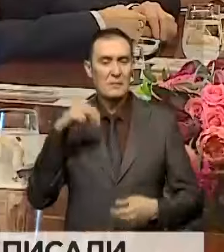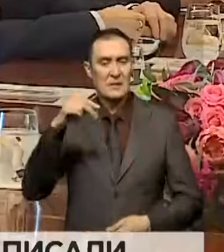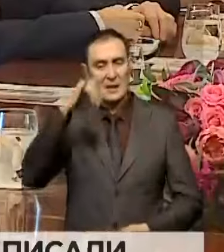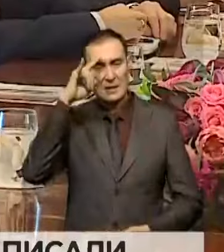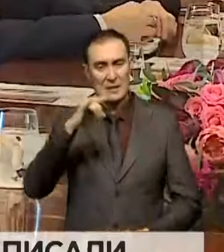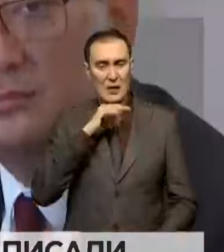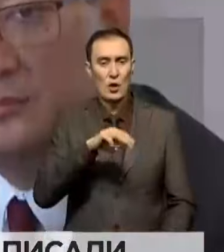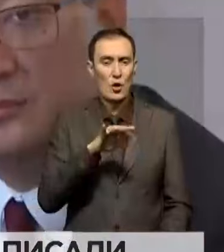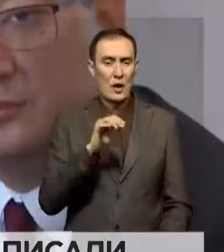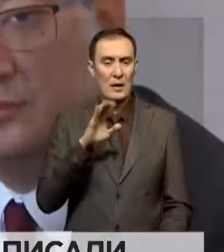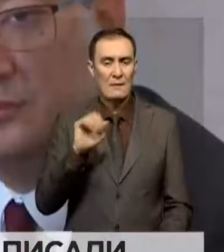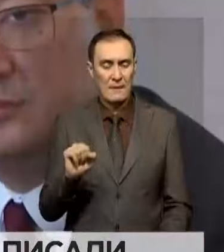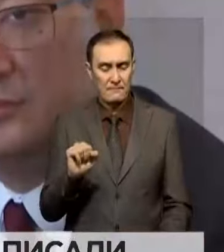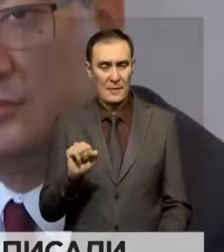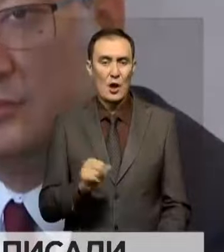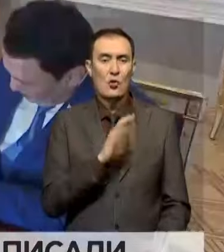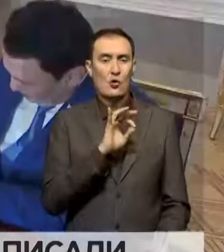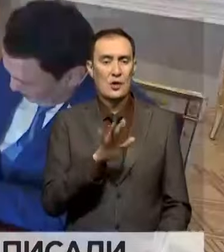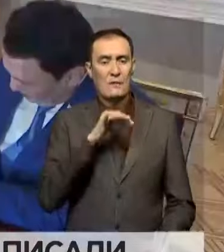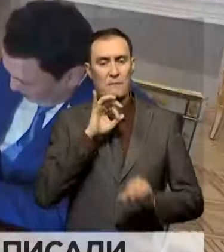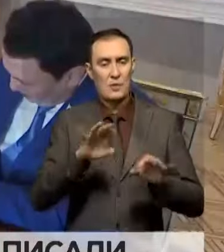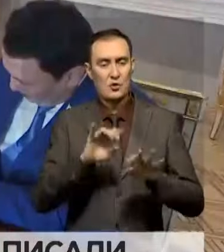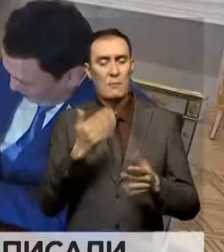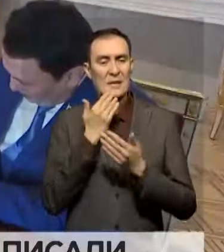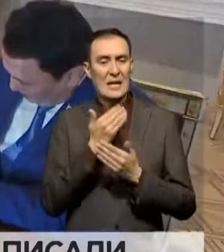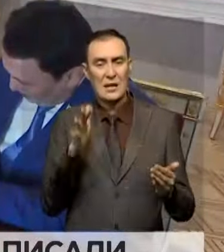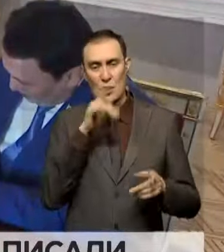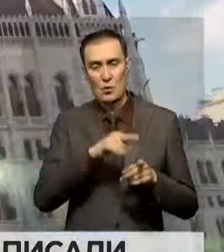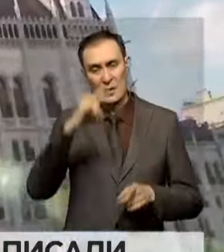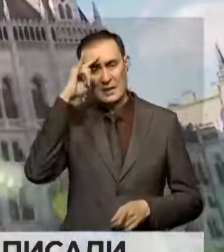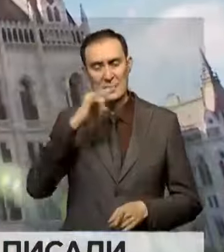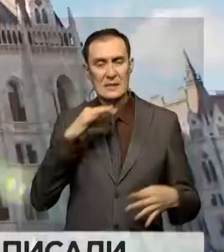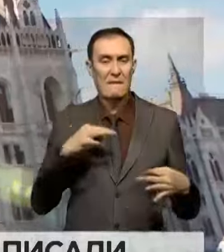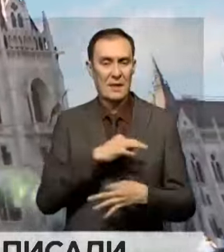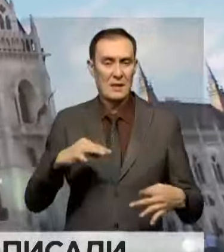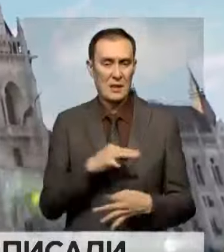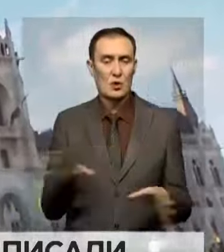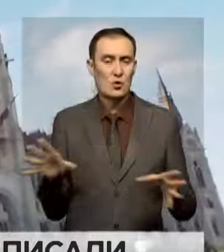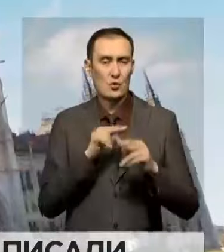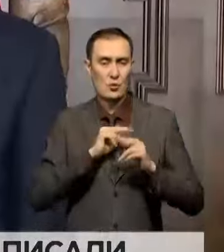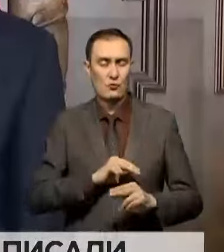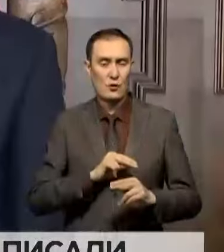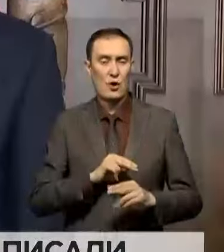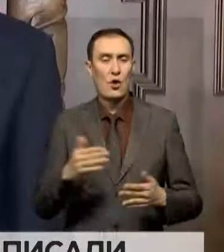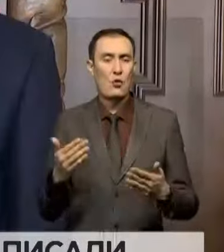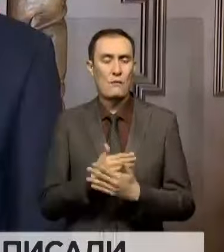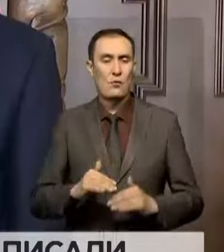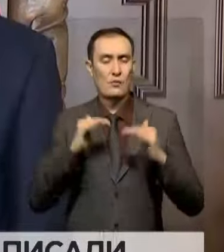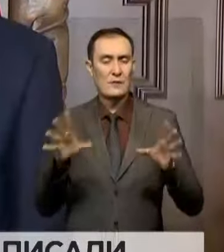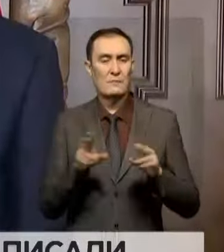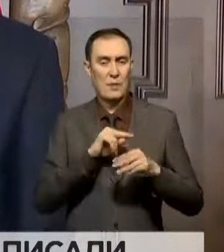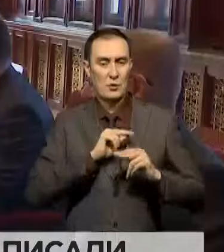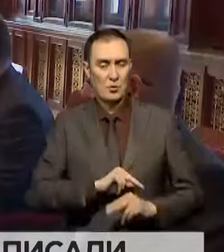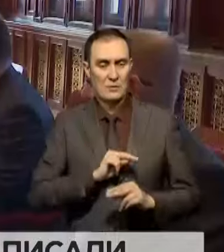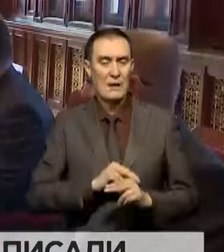президента Касым-Жомарта Токаева. Ерлан Кушанов подчеркнул, за последние годы казахстанско-венгерское сотрудничество достигло уровня